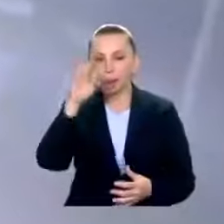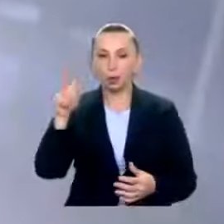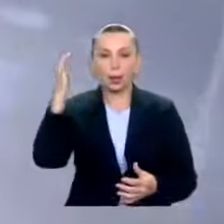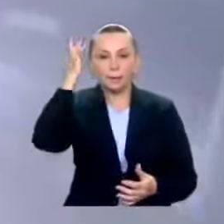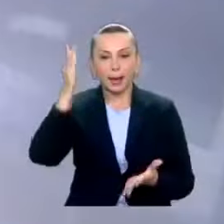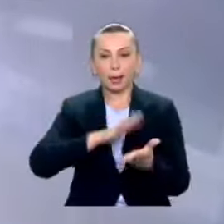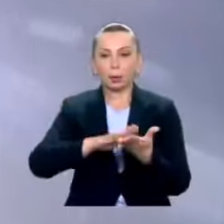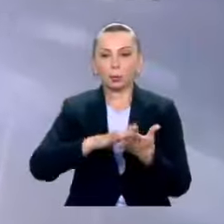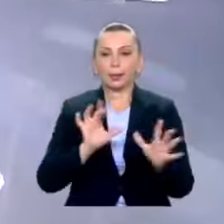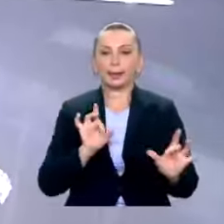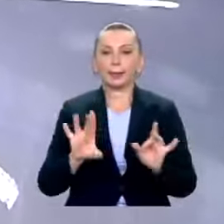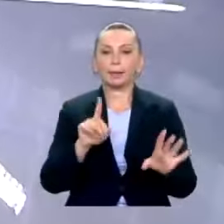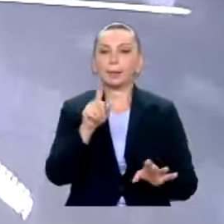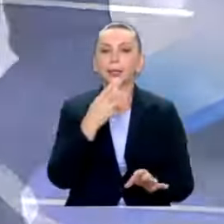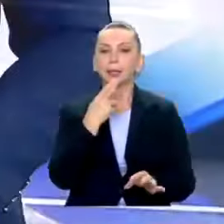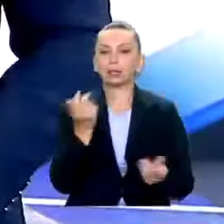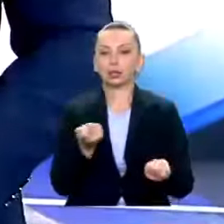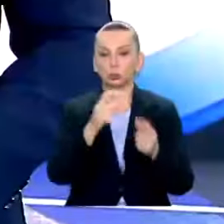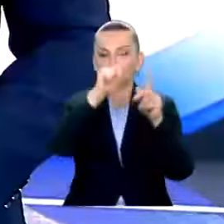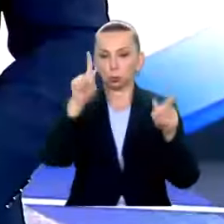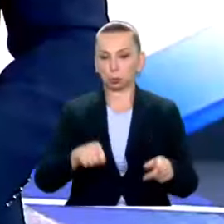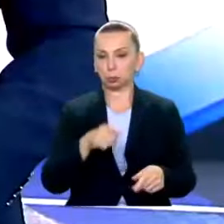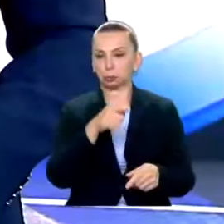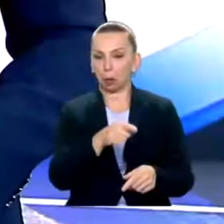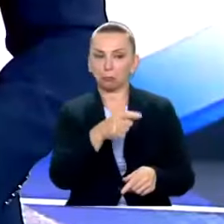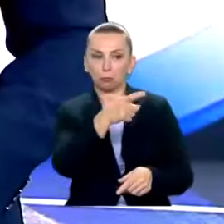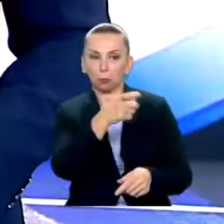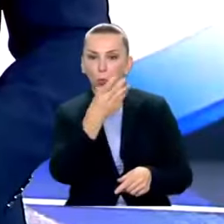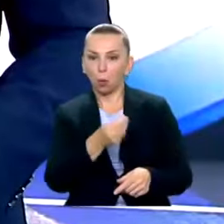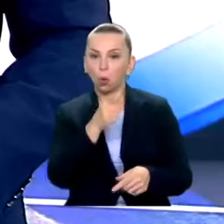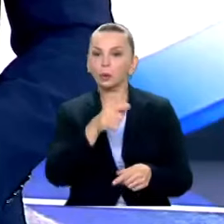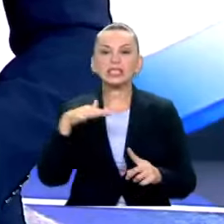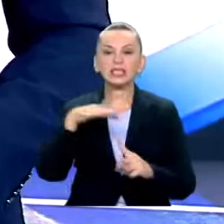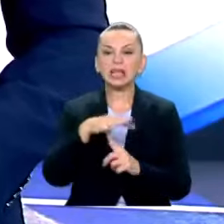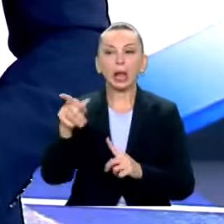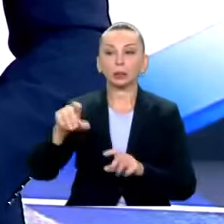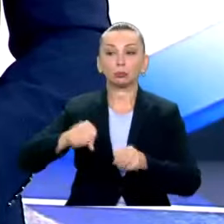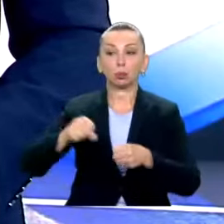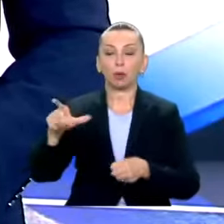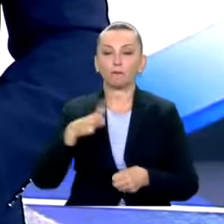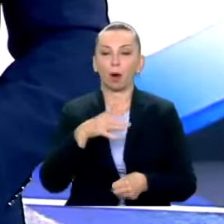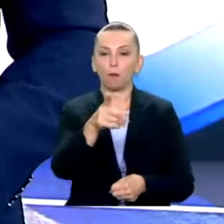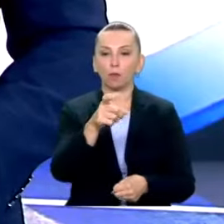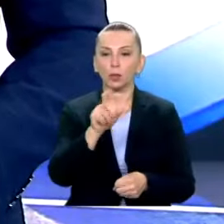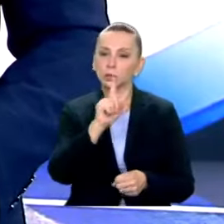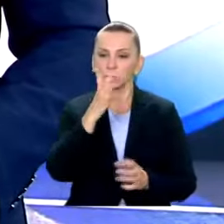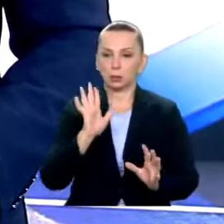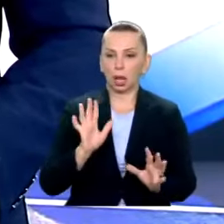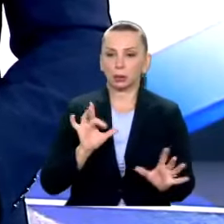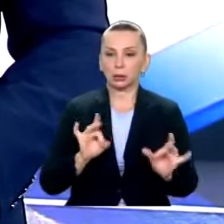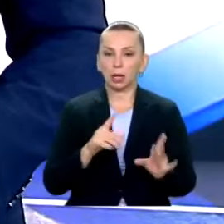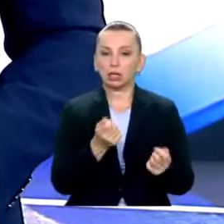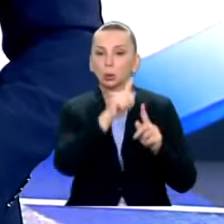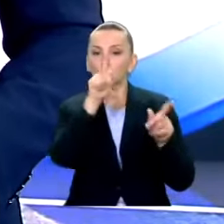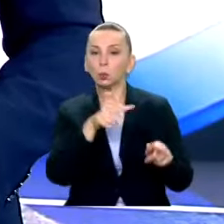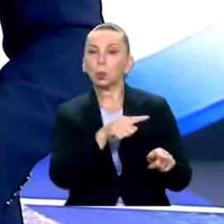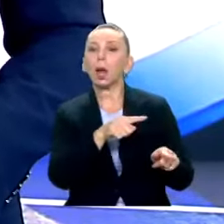Beylikdüzü'nde diyetisyen bir kadının işyeri kurşunlandı saldırganlar motosikletliyi Kurşun yağdırdılar sadece diyetisyenin